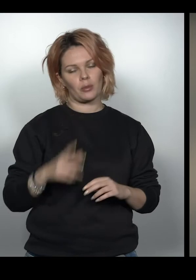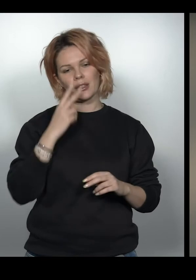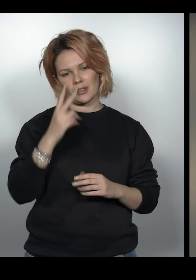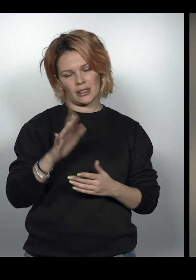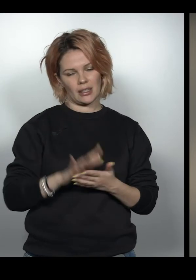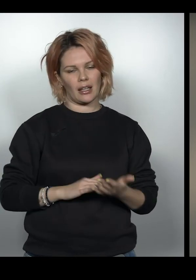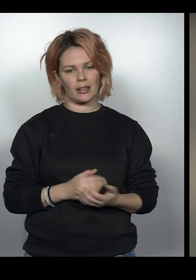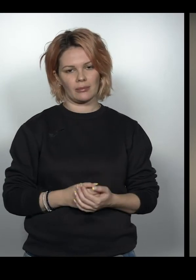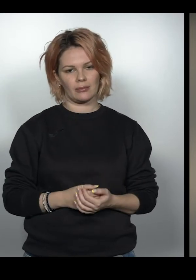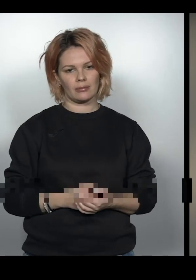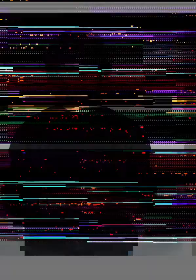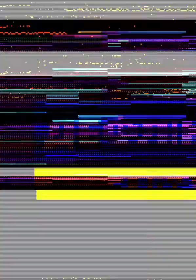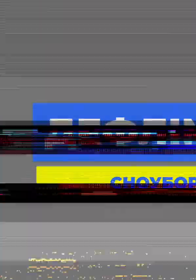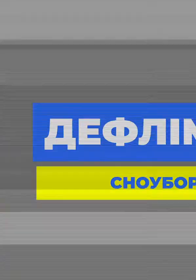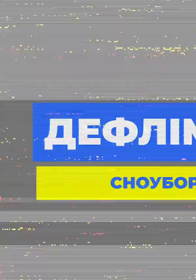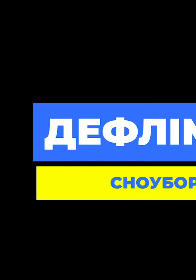Дивіться далі.